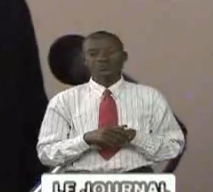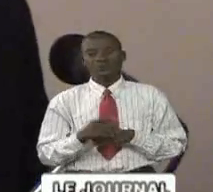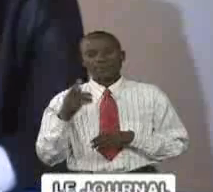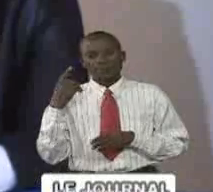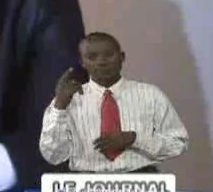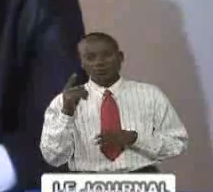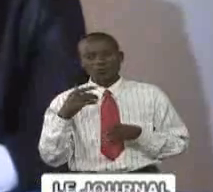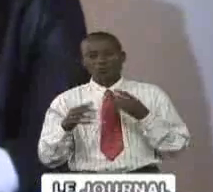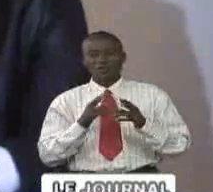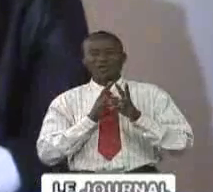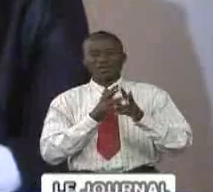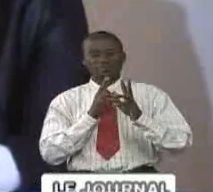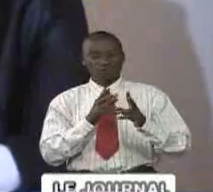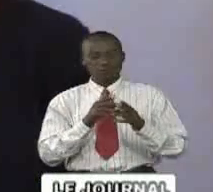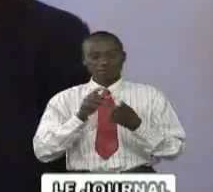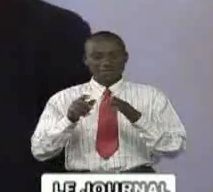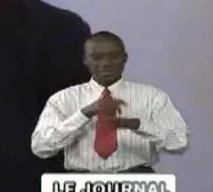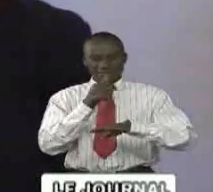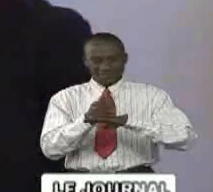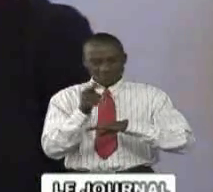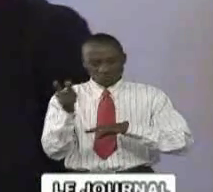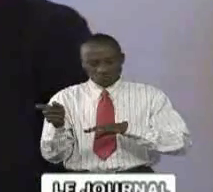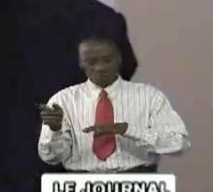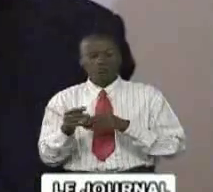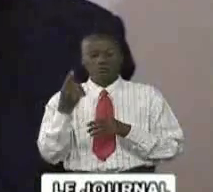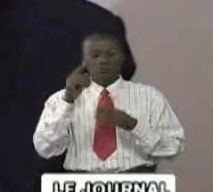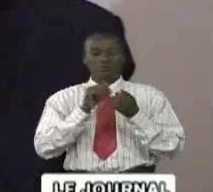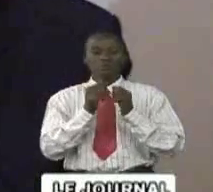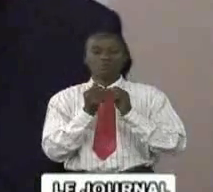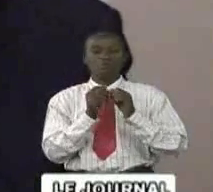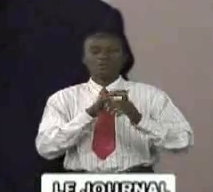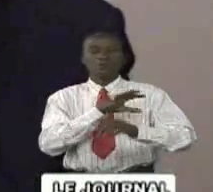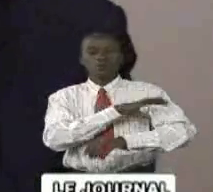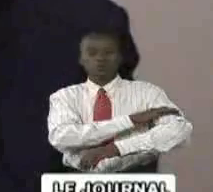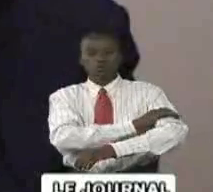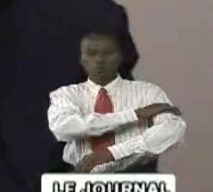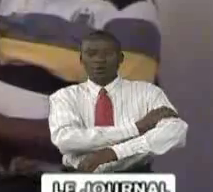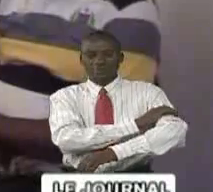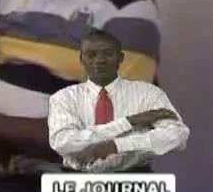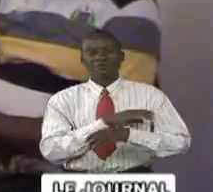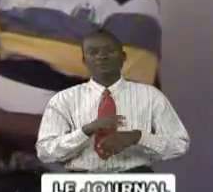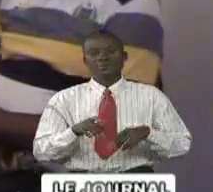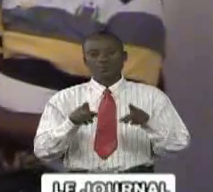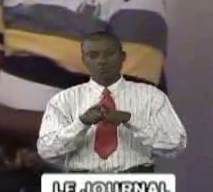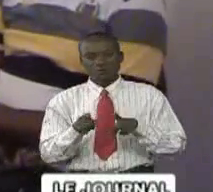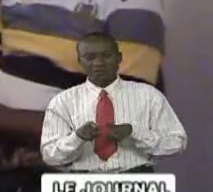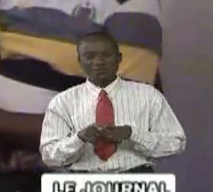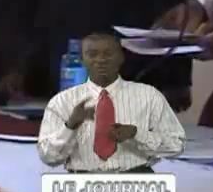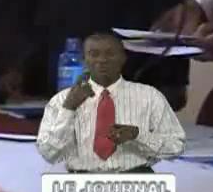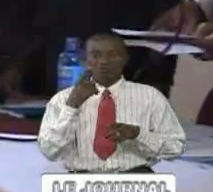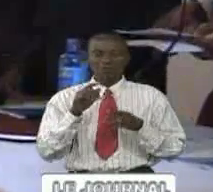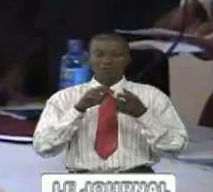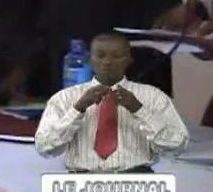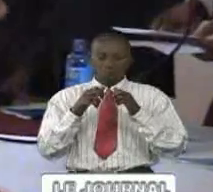cet atelier qui a qualifié les infractions en matière douanière et accisienne, leurs constatations et leur régime